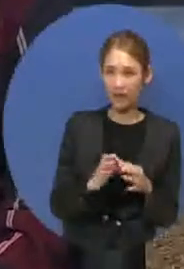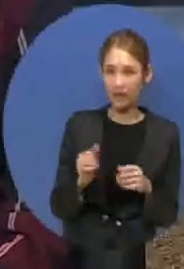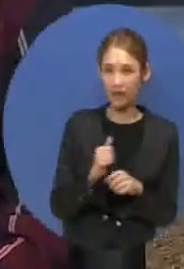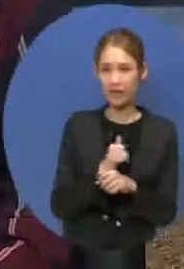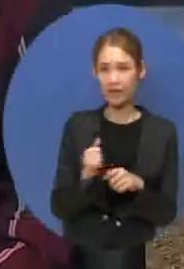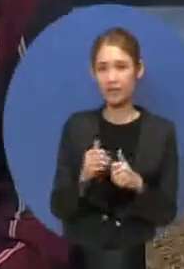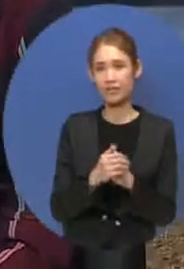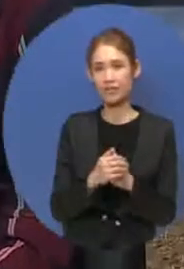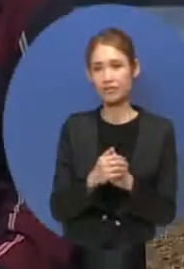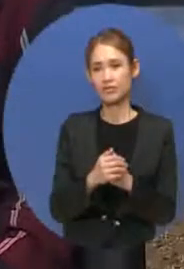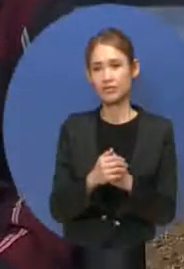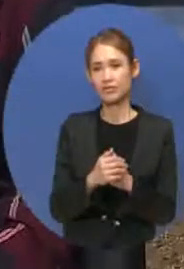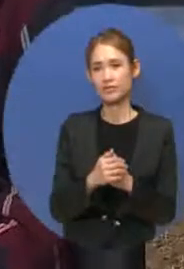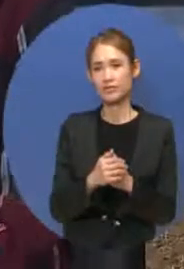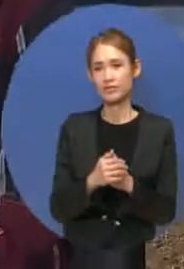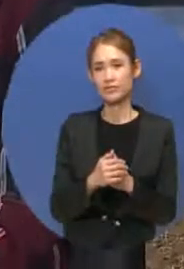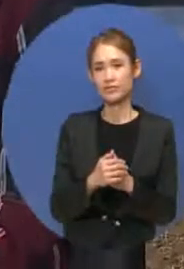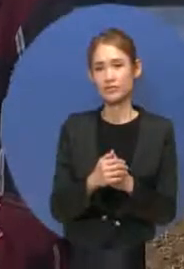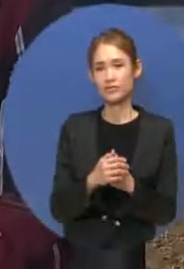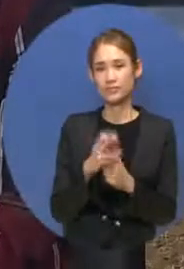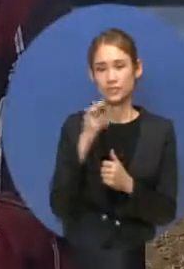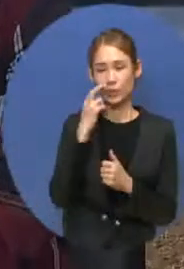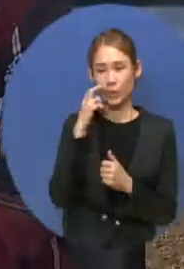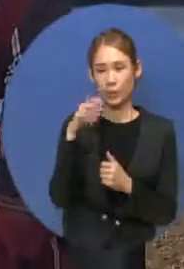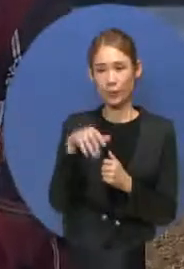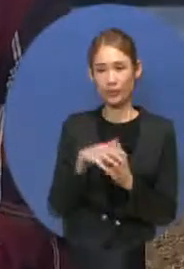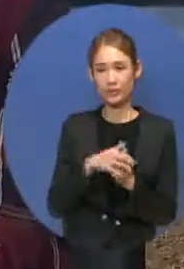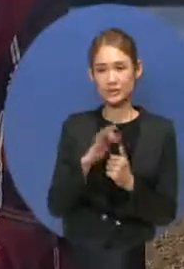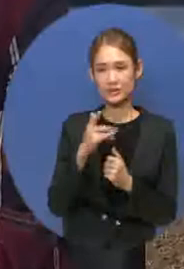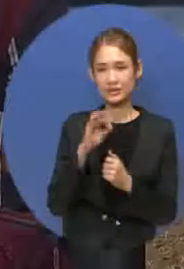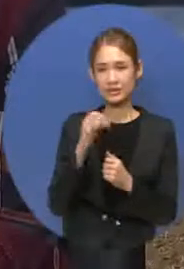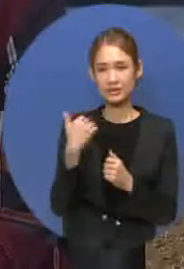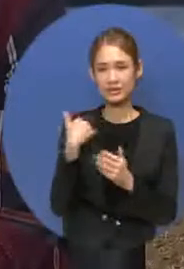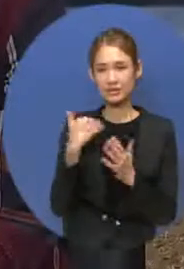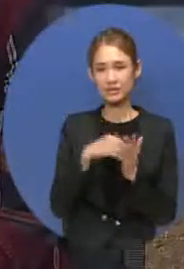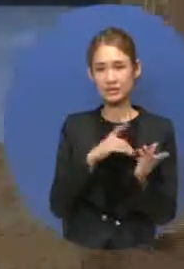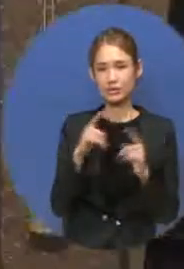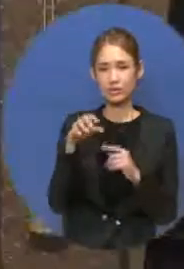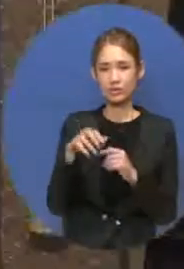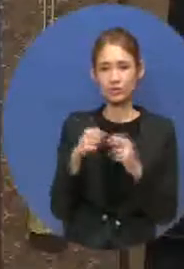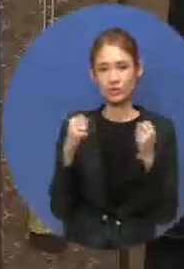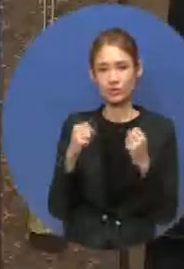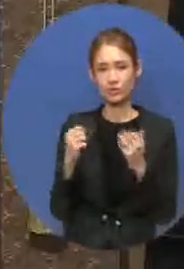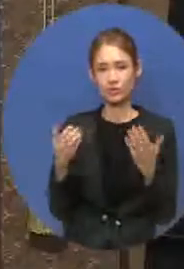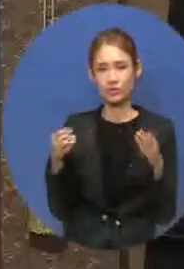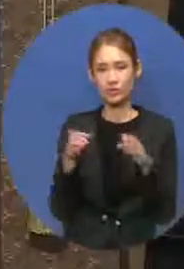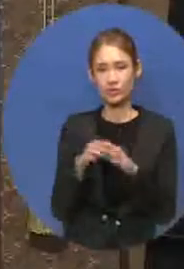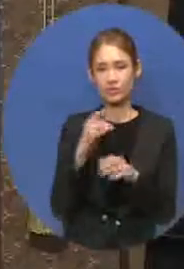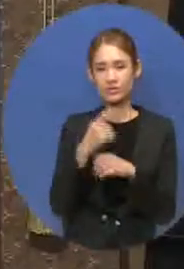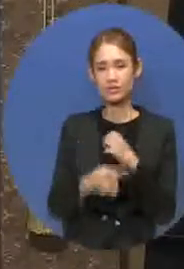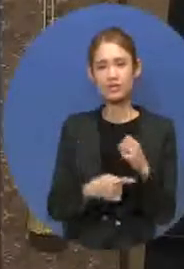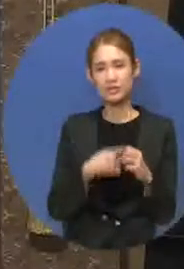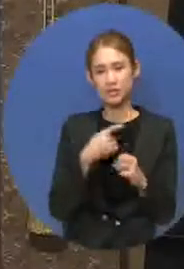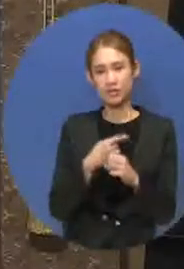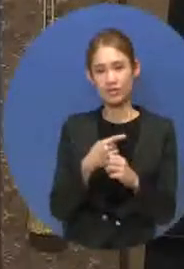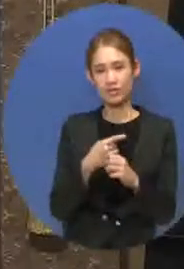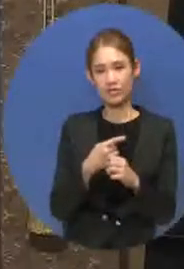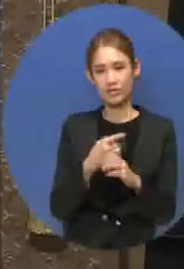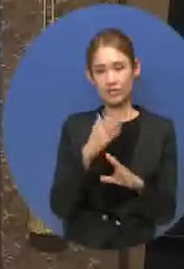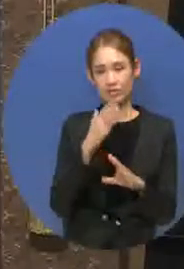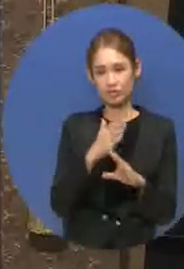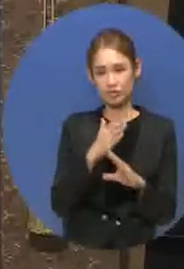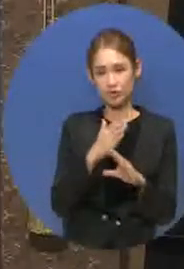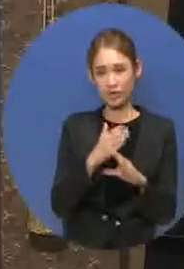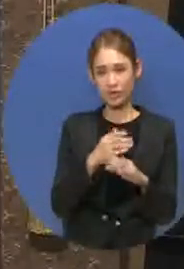건가요? 저는 송파에 있는 신화재활원이라는 거주시설에서 1년을 근무했고요. 31년 중에